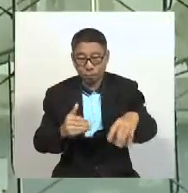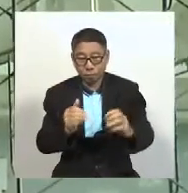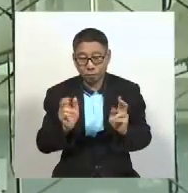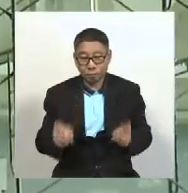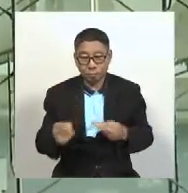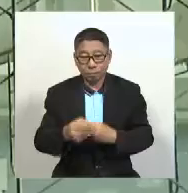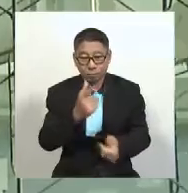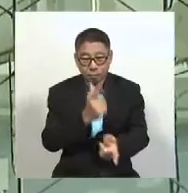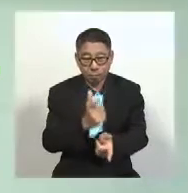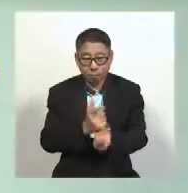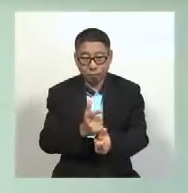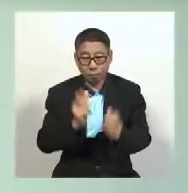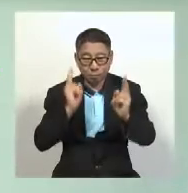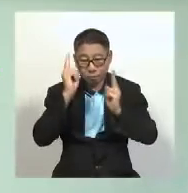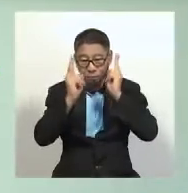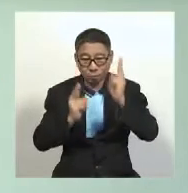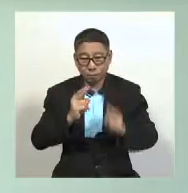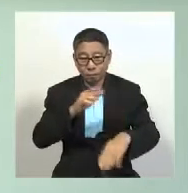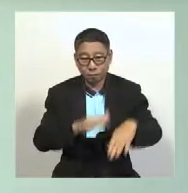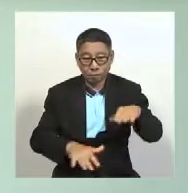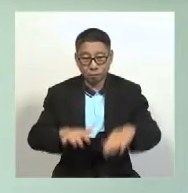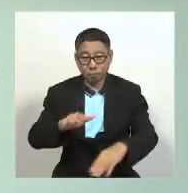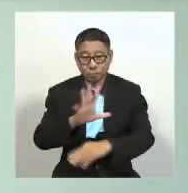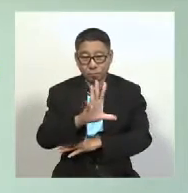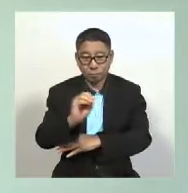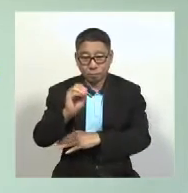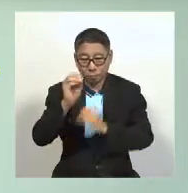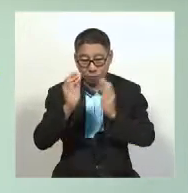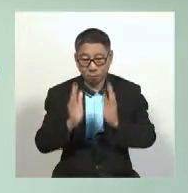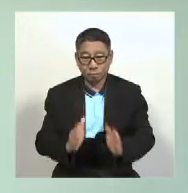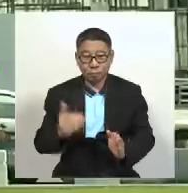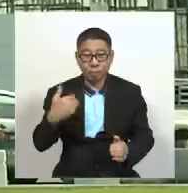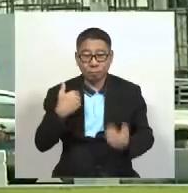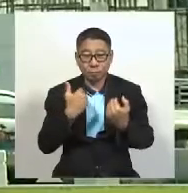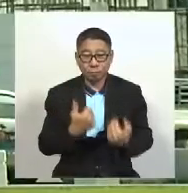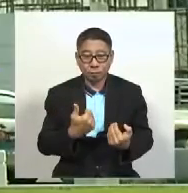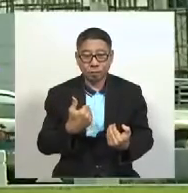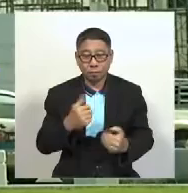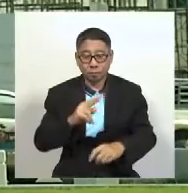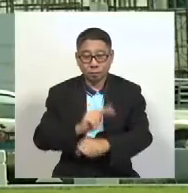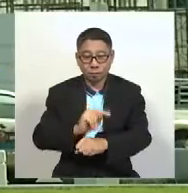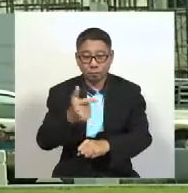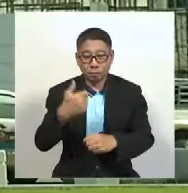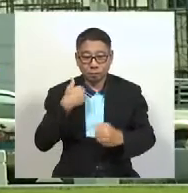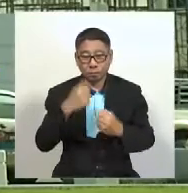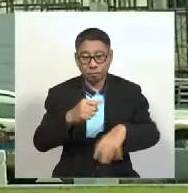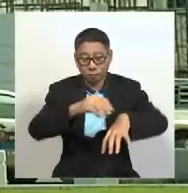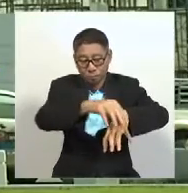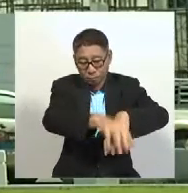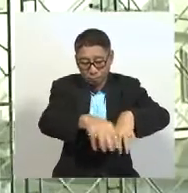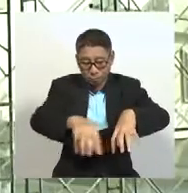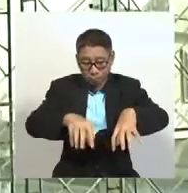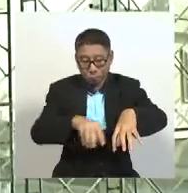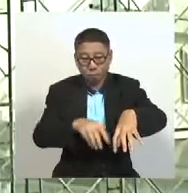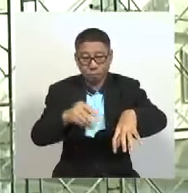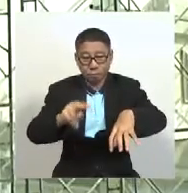เลี้ยงซึ่งสามารถรองรับแขกได้ไม่ต่ำกว่า50คนนอกจากนี้ยังมีงานปรับสถาปัตยกรรมภาย